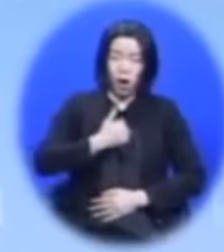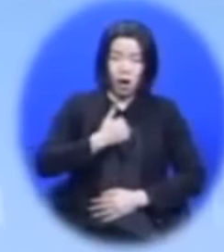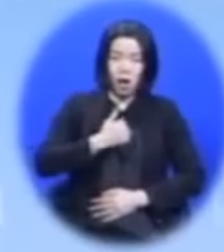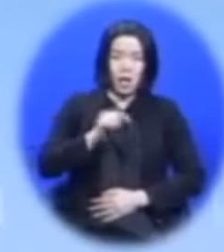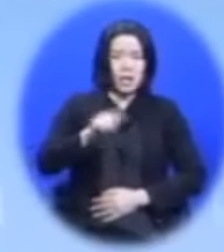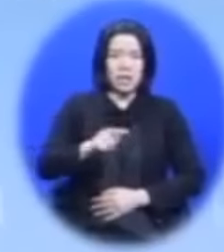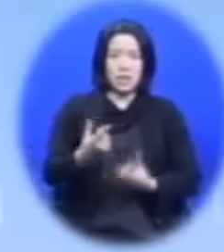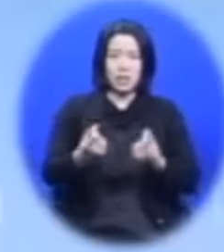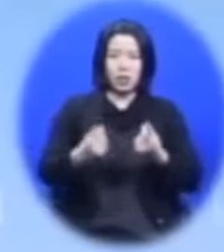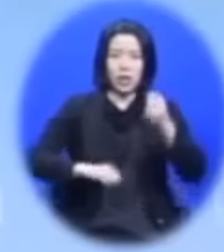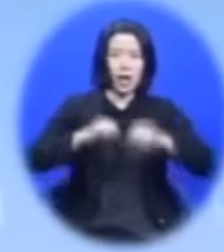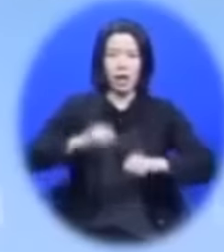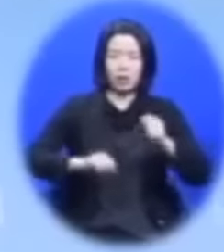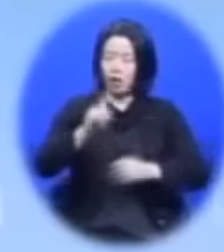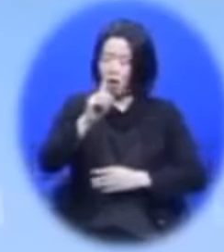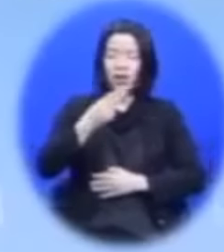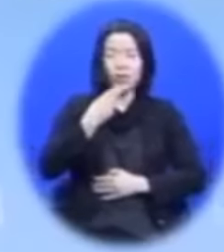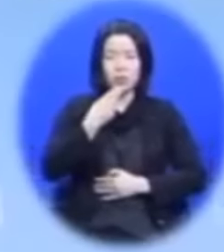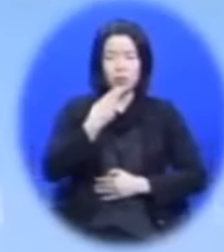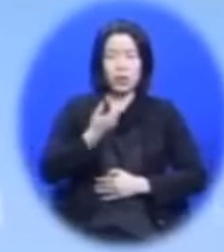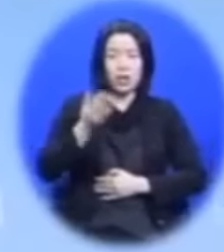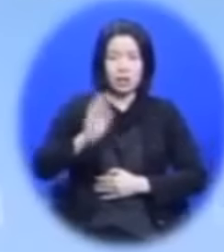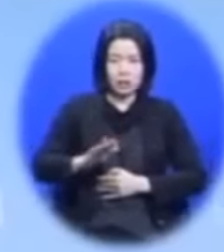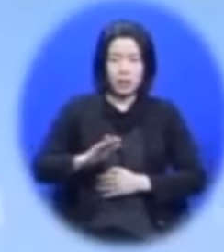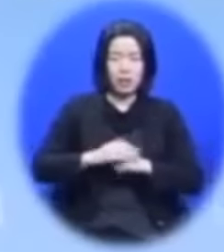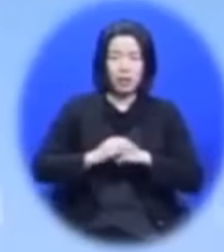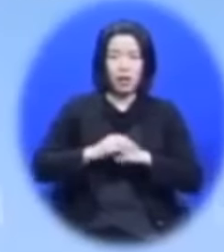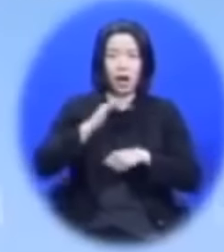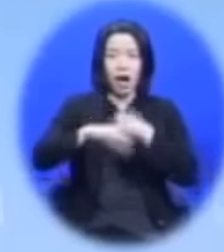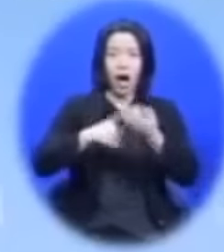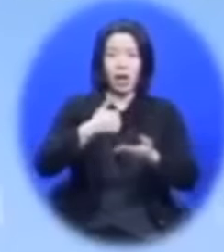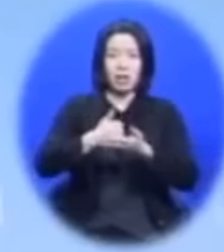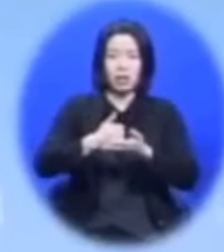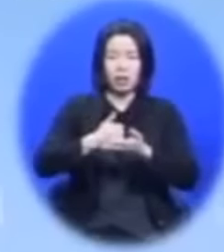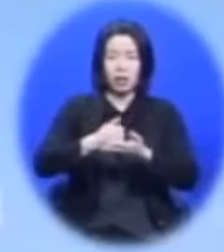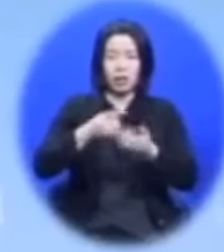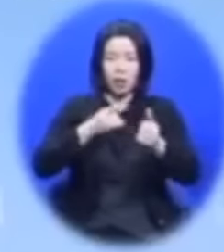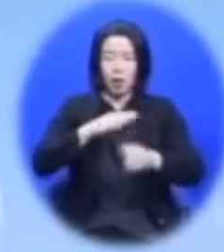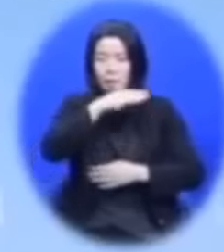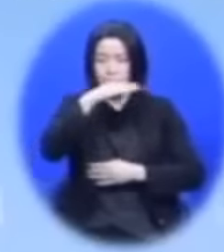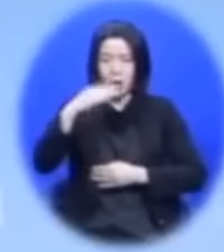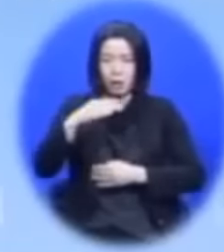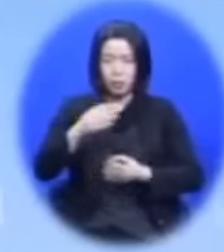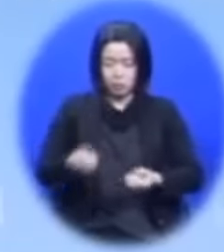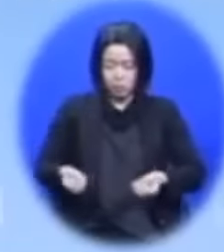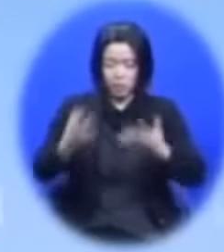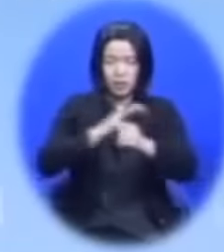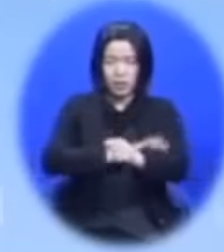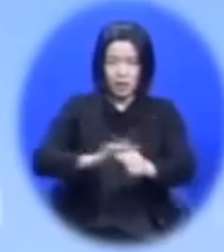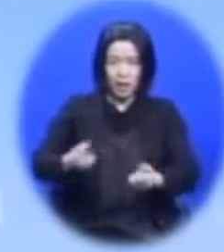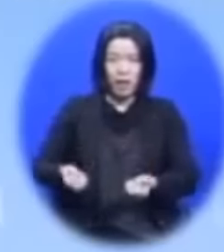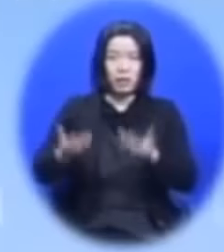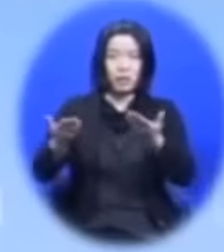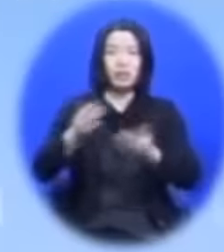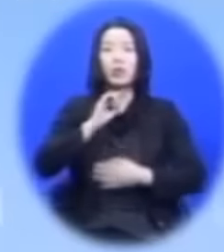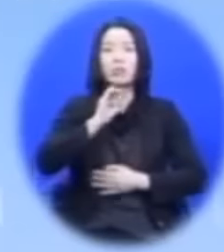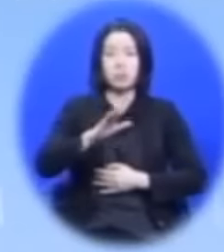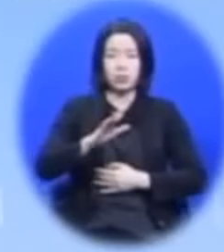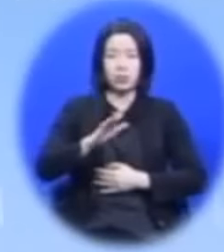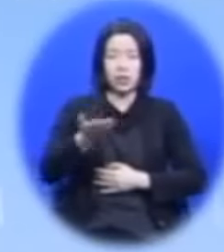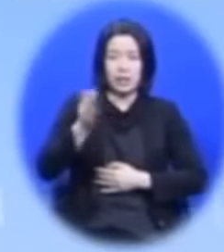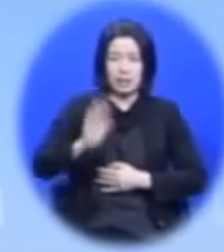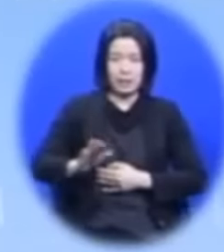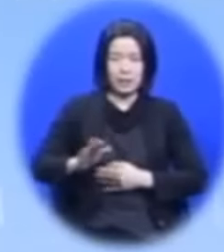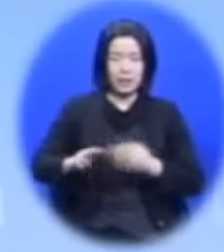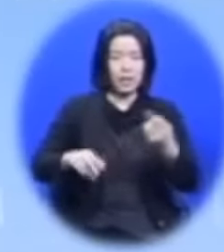그런 행동이 없습니다. 그저 하나님께 제사를 바로 잘 드린 것밖에 없어요. 그런데